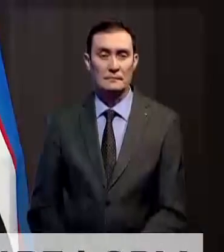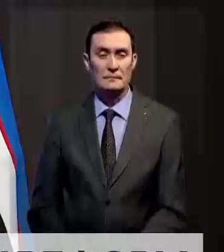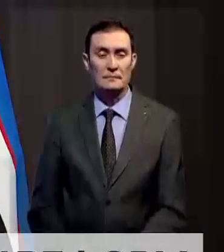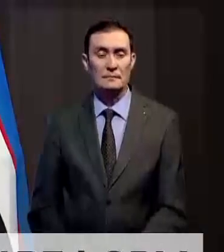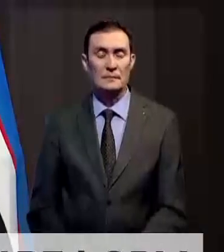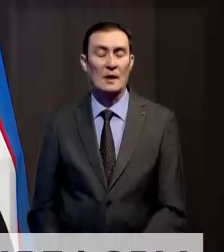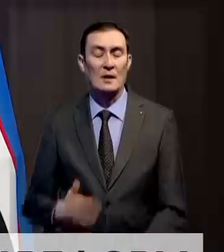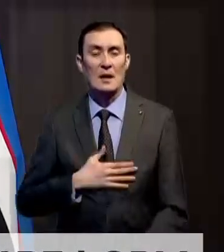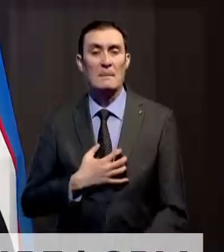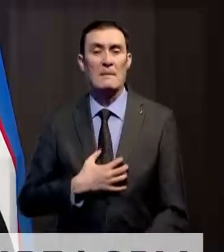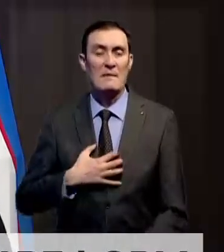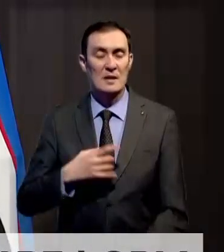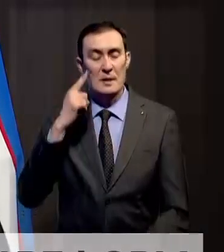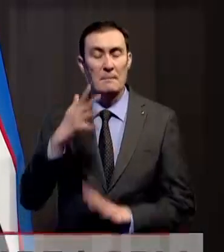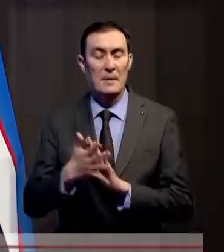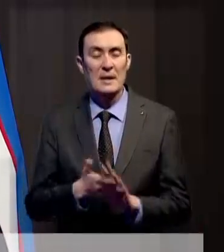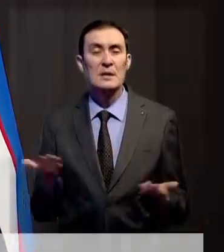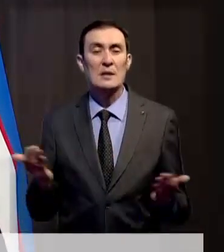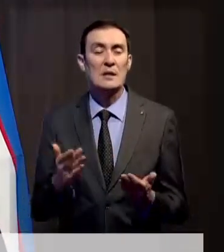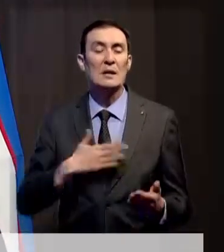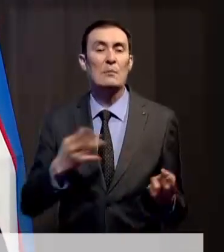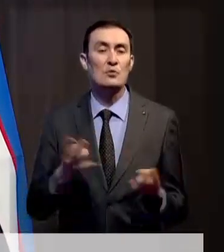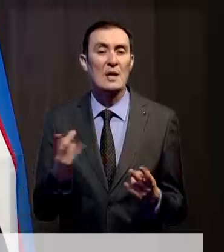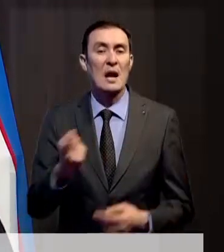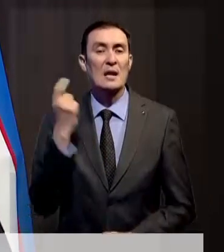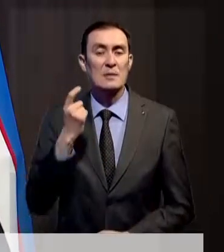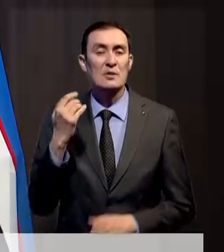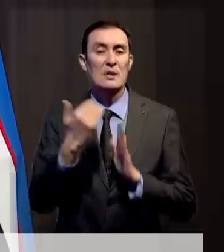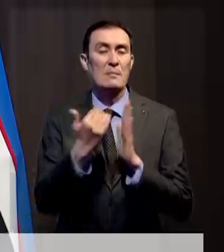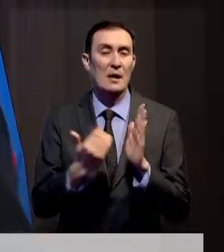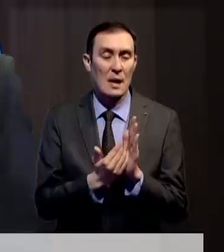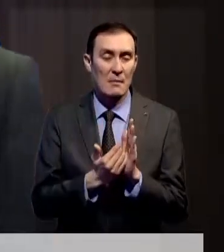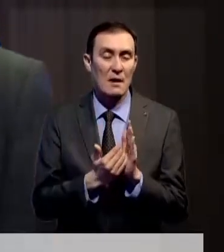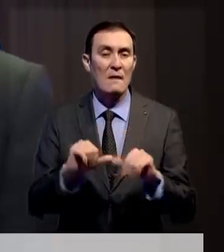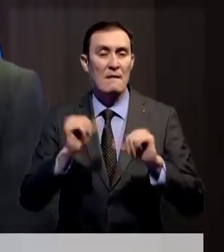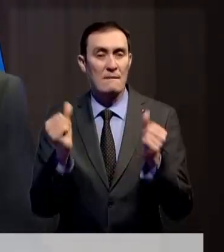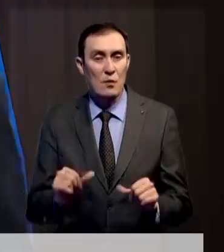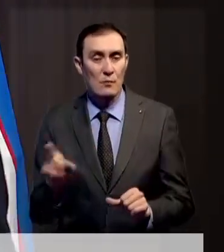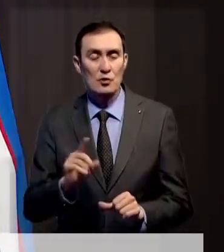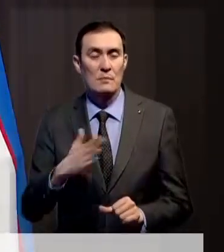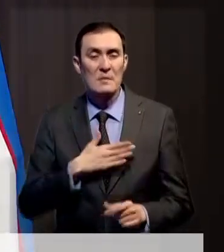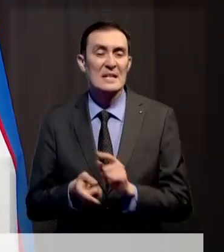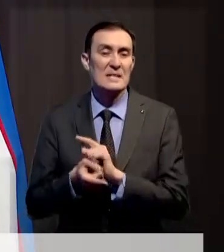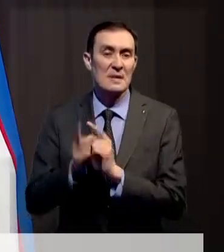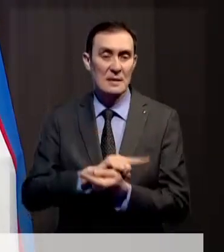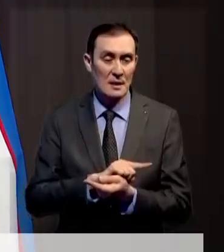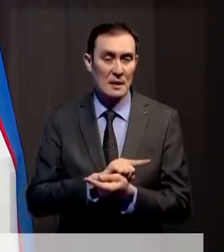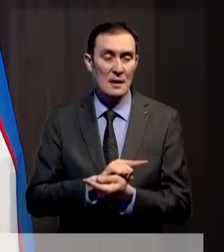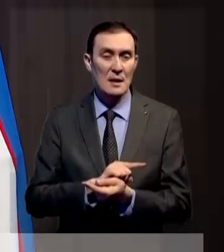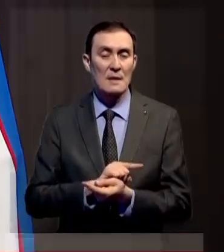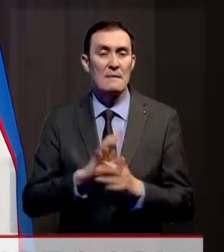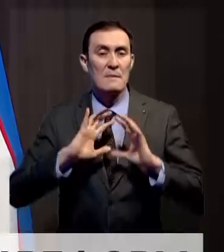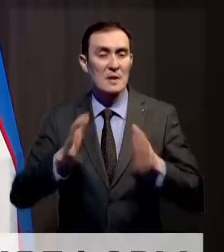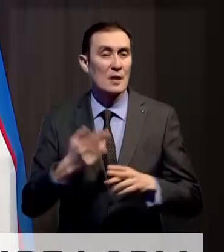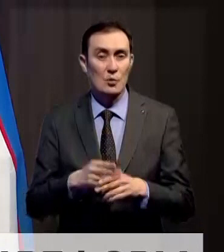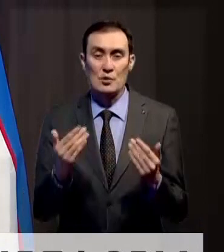Нам важно в целом сейчас понять, какие нам нужны экономические реформы, модели, да, для того, чтобы трансформироваться к миру, который